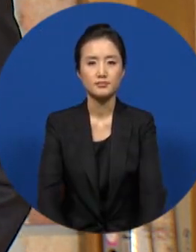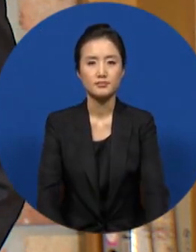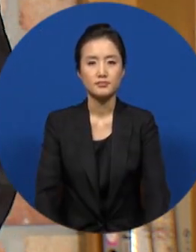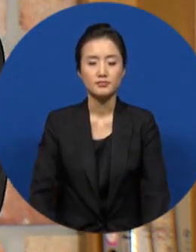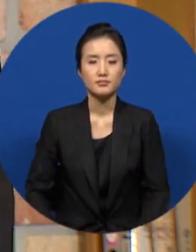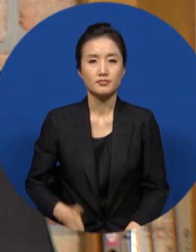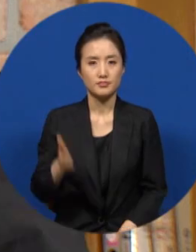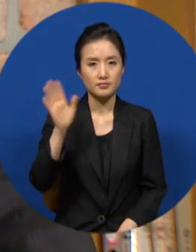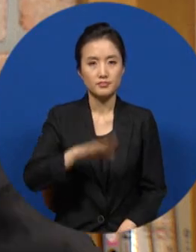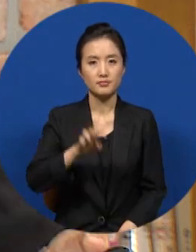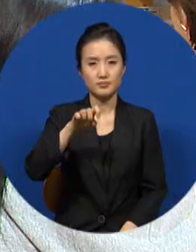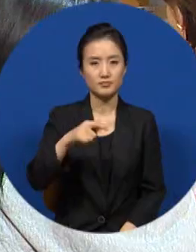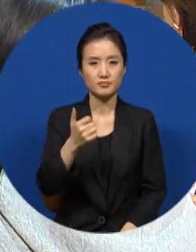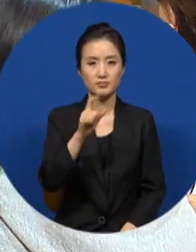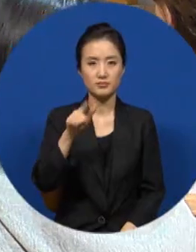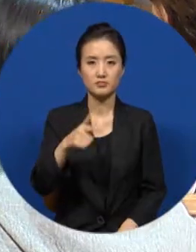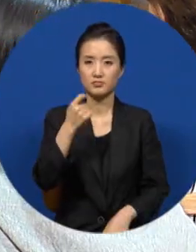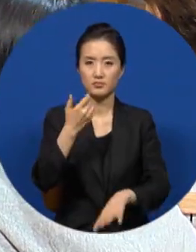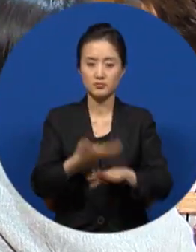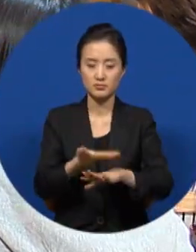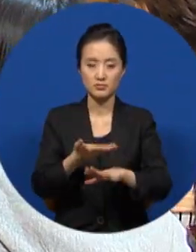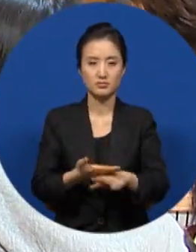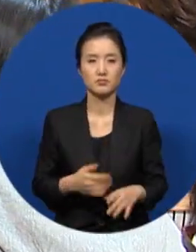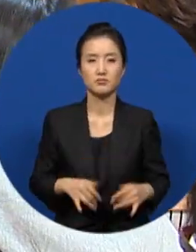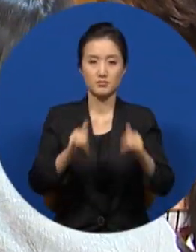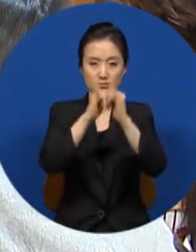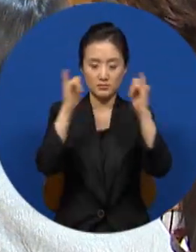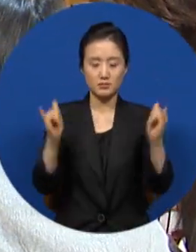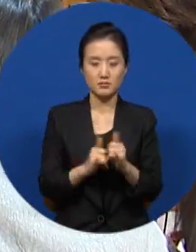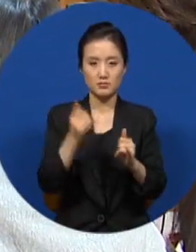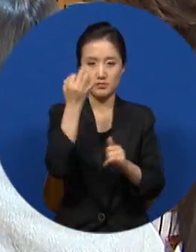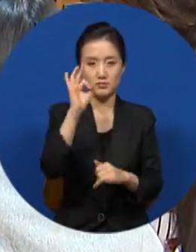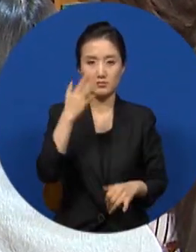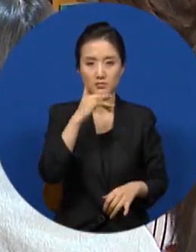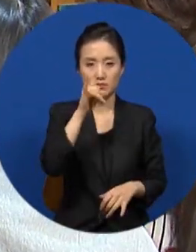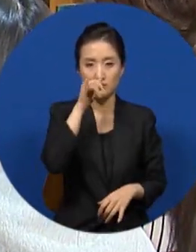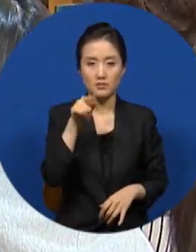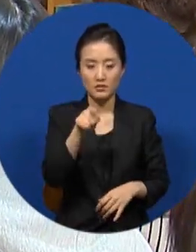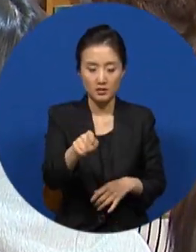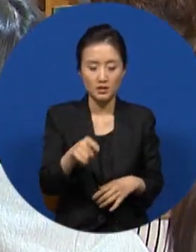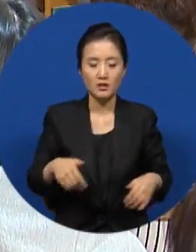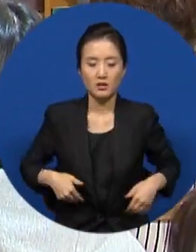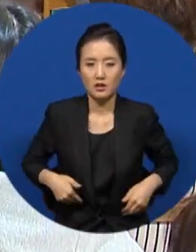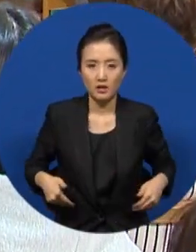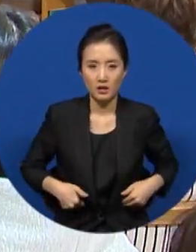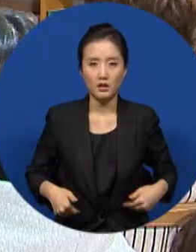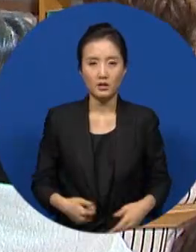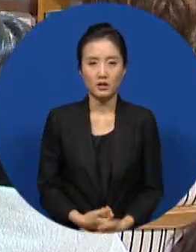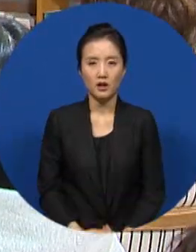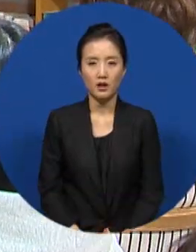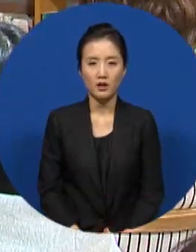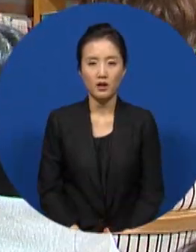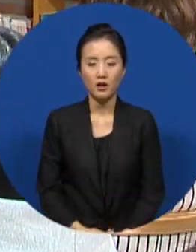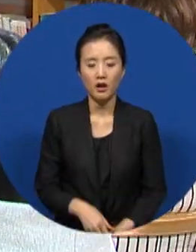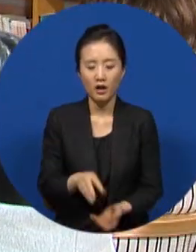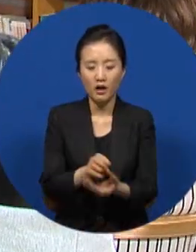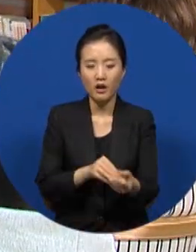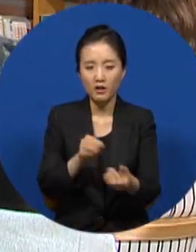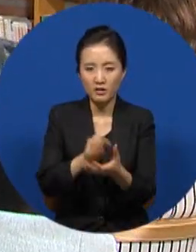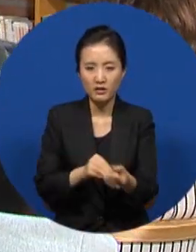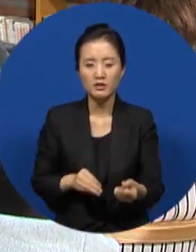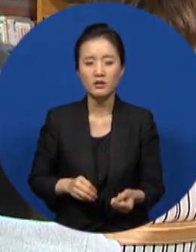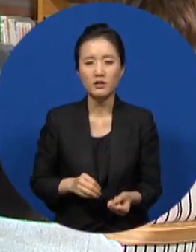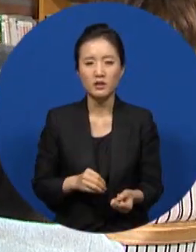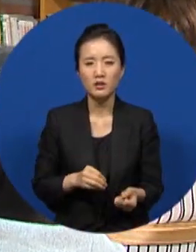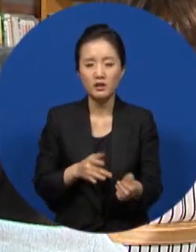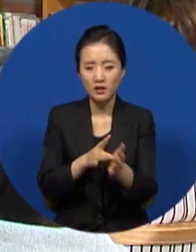좀 다릅니다. 그러니까 사회가 용인할 수 있는 범위 내에서 기분을 해야 되지 뭐 도박을 심각하게